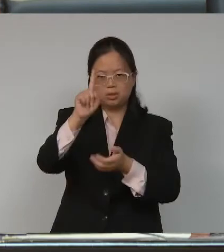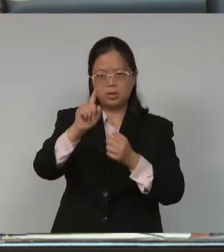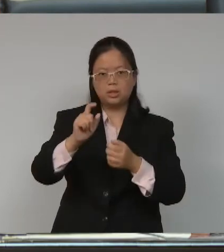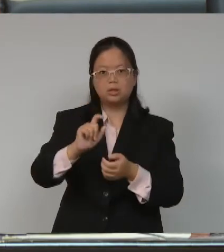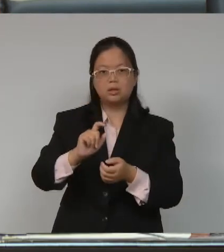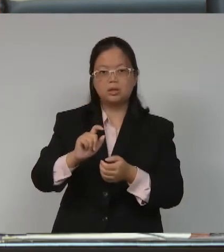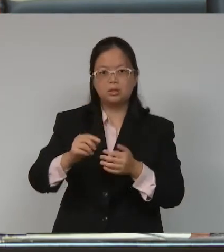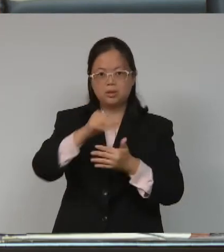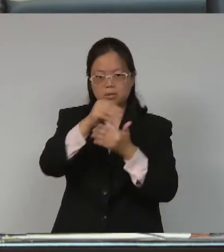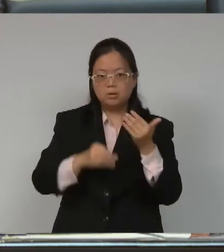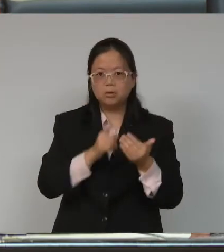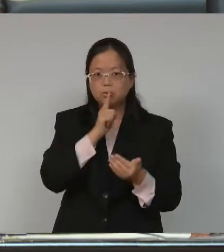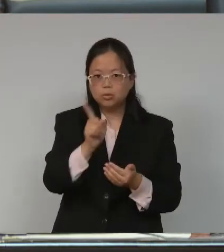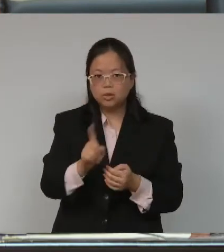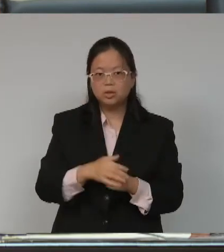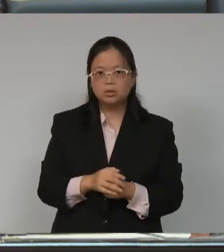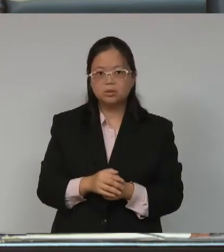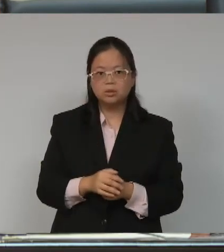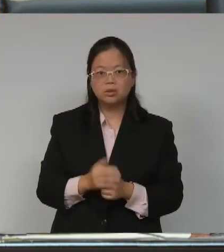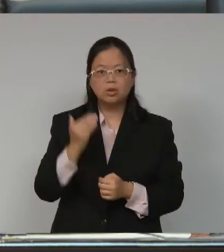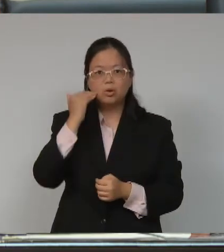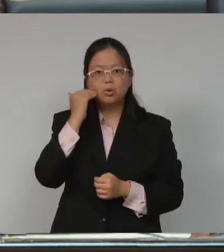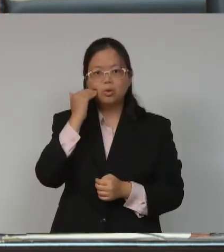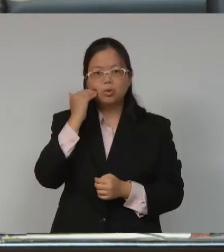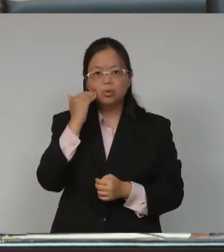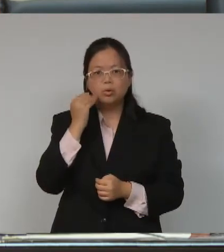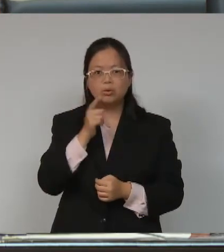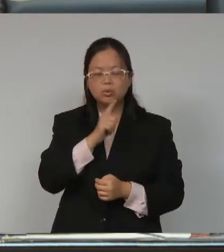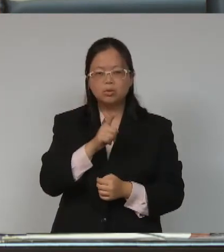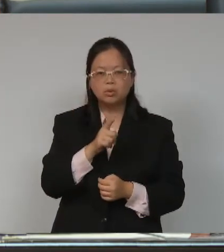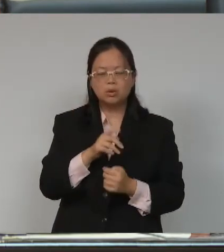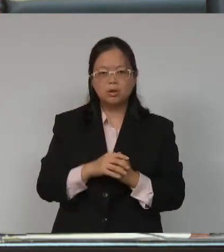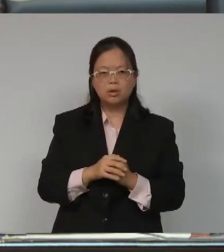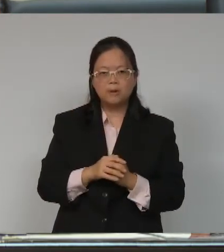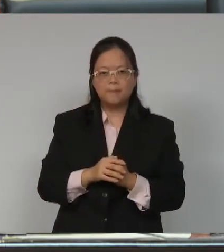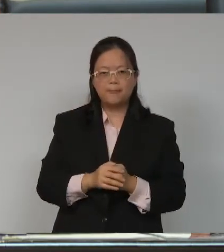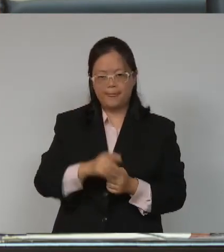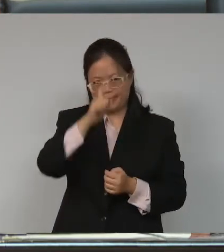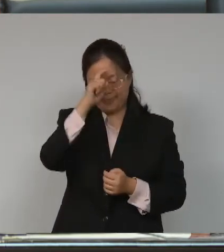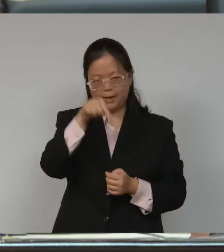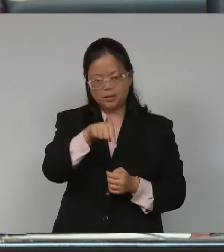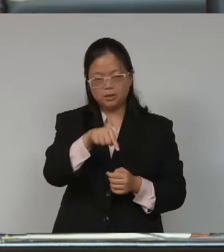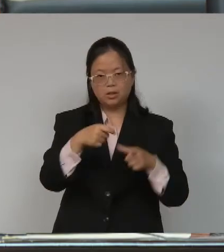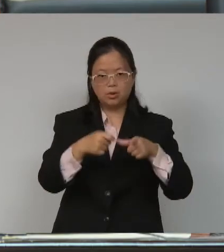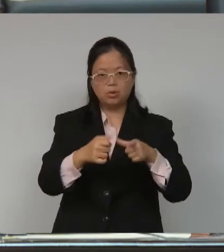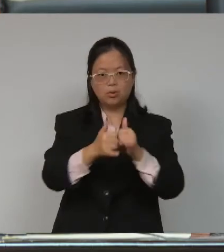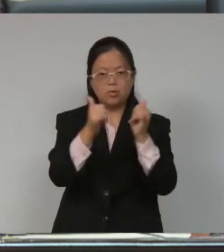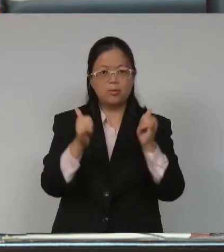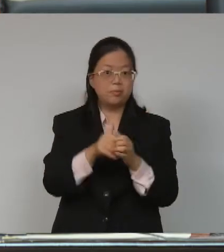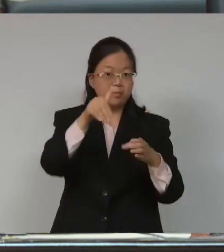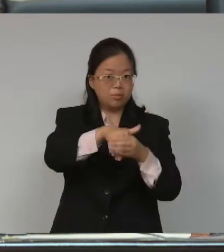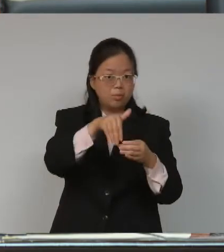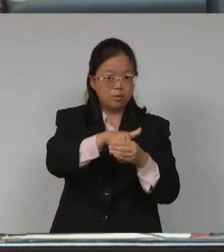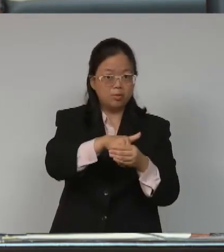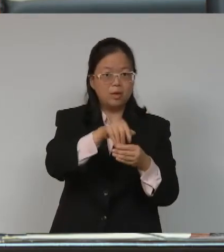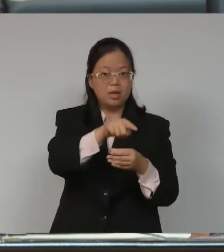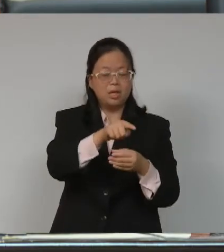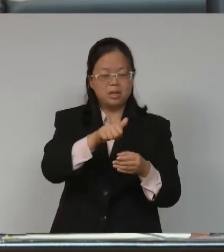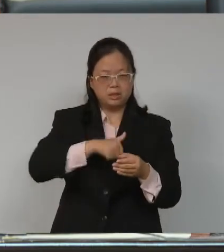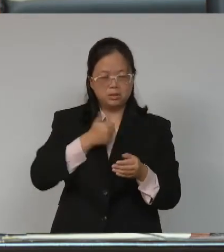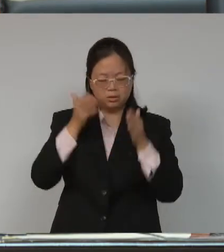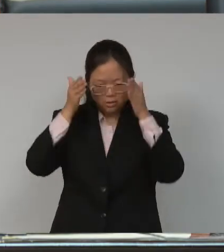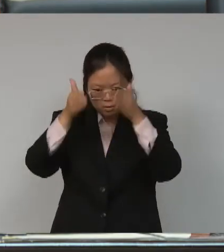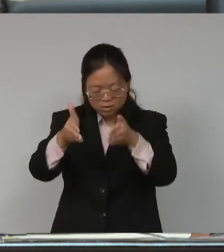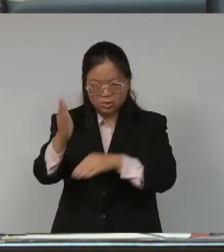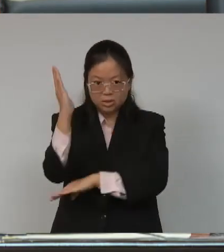免非必要的虚字形容词强调语气。那如果我们希望这个公民投票的讨论是比较聚焦于政策